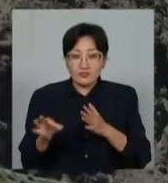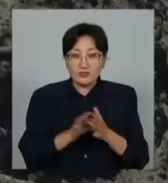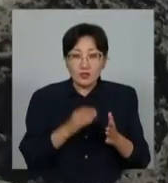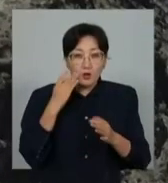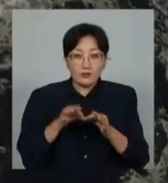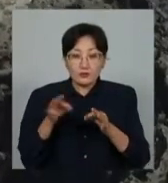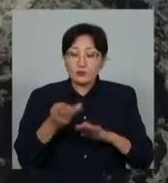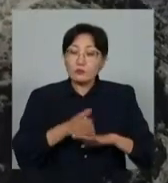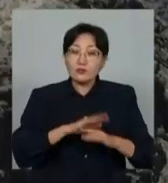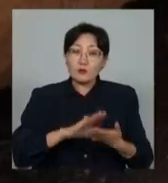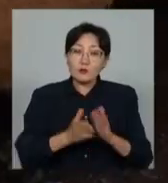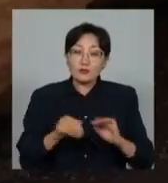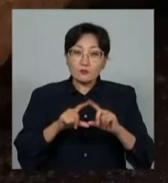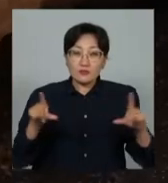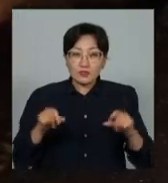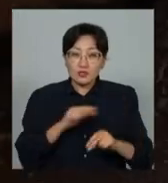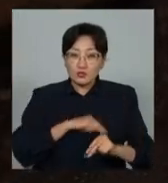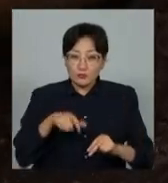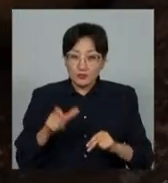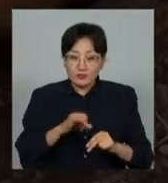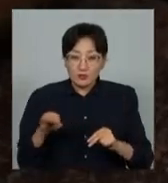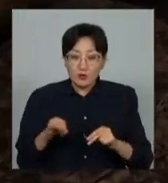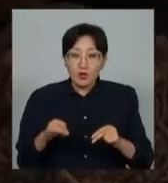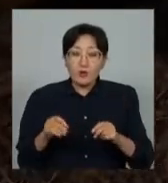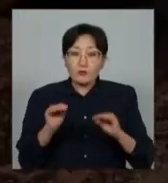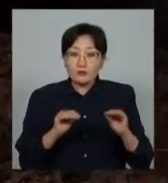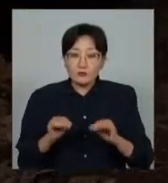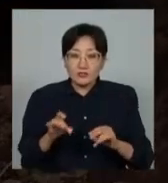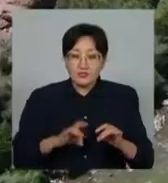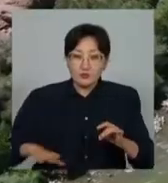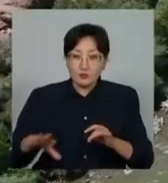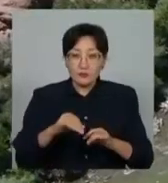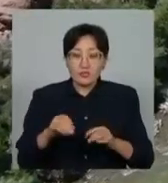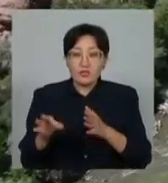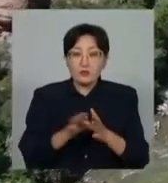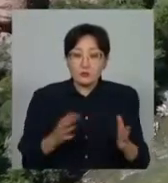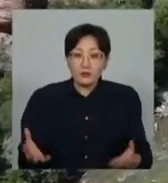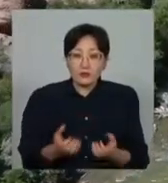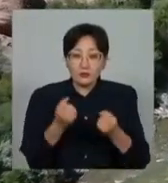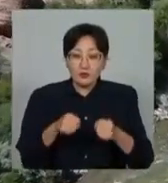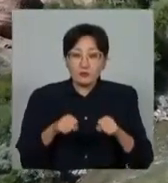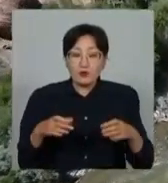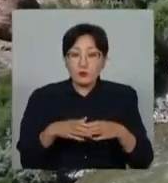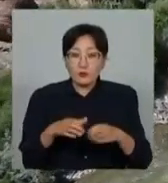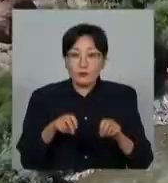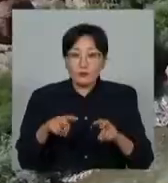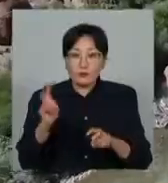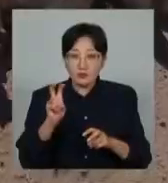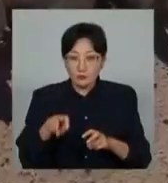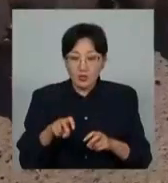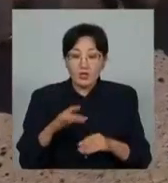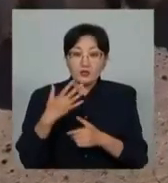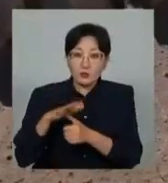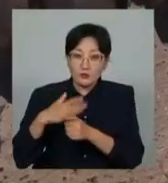Алматы облысы төтенше жағдайлар департаментінің қызметкерлері мен құралдары республикалық жедел құтқару жасағының мамандары жіберілді. Сондай-ақ